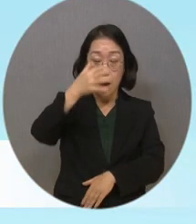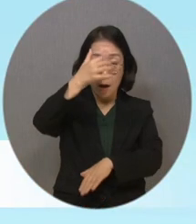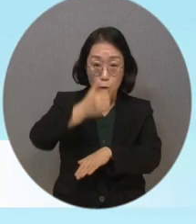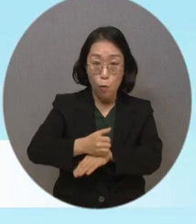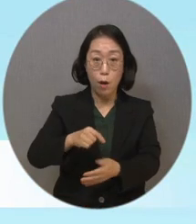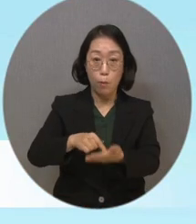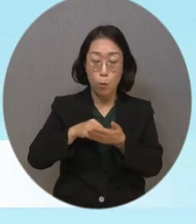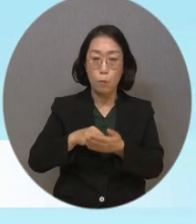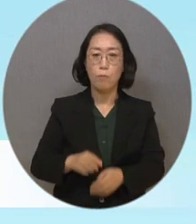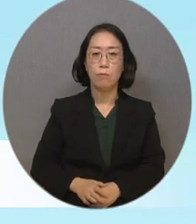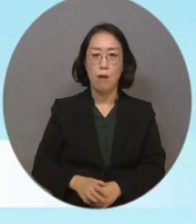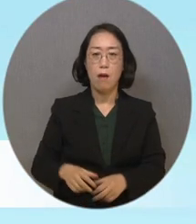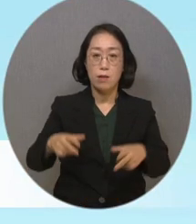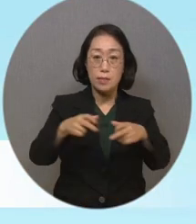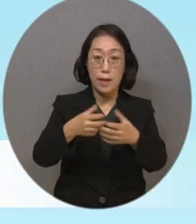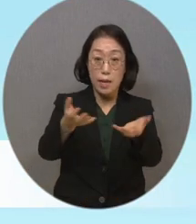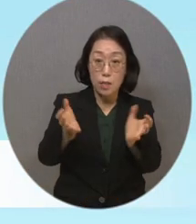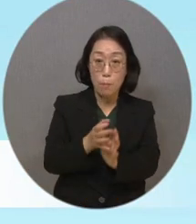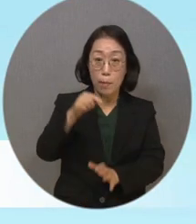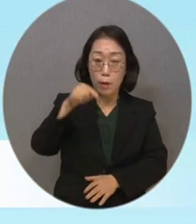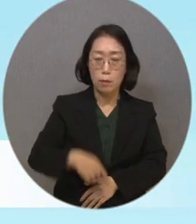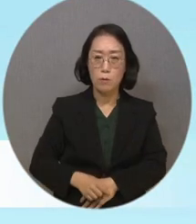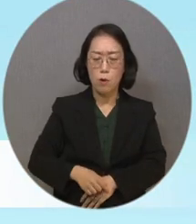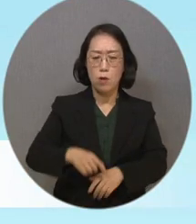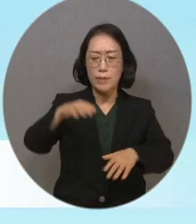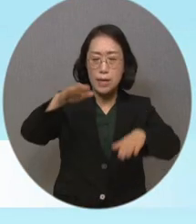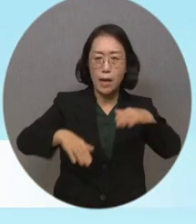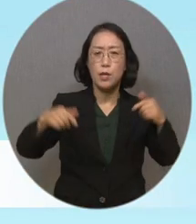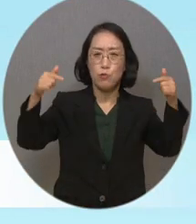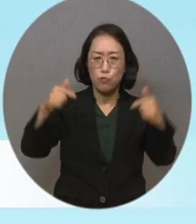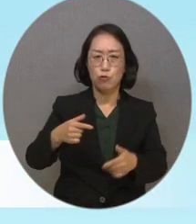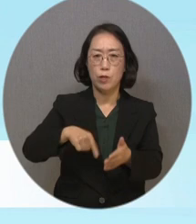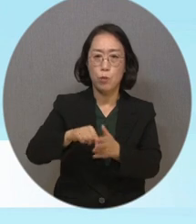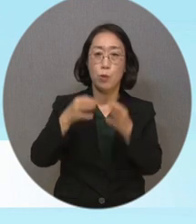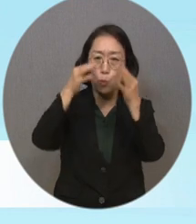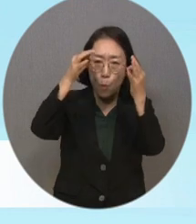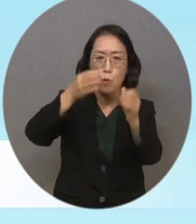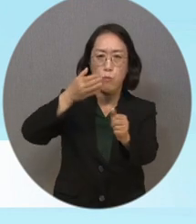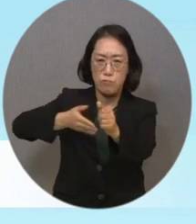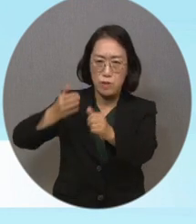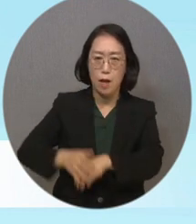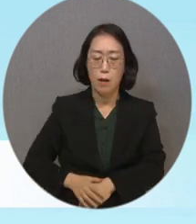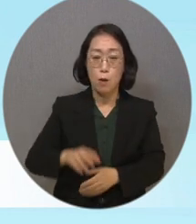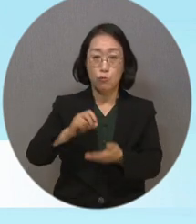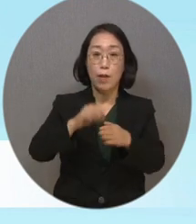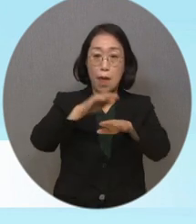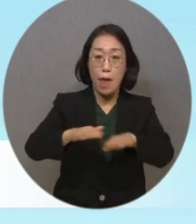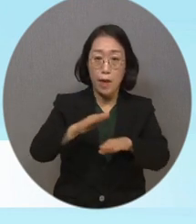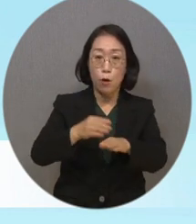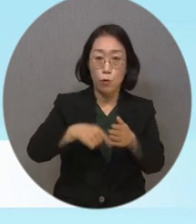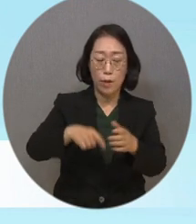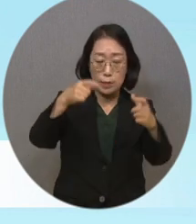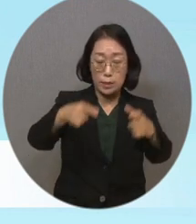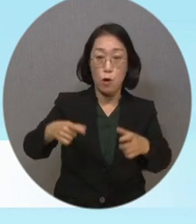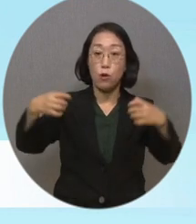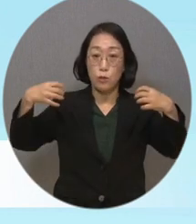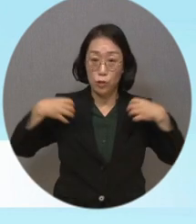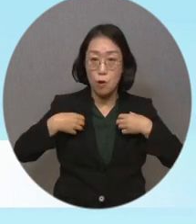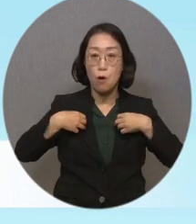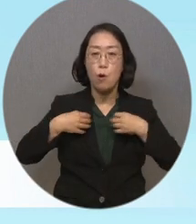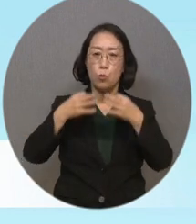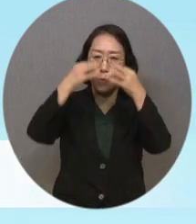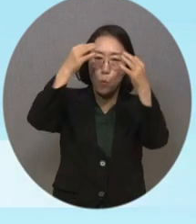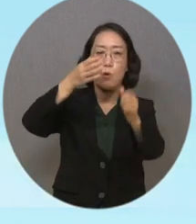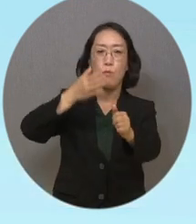장총을 지역간 격차를 줄이기 위한 노력을 강조하며 현 문제를 해소하기 위한 지자체의 노력을